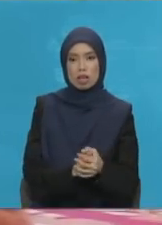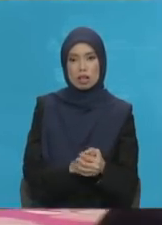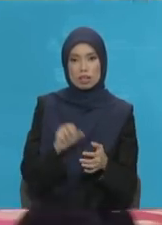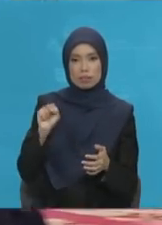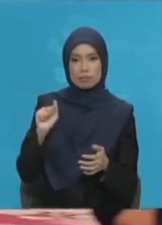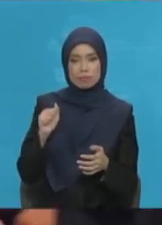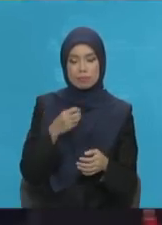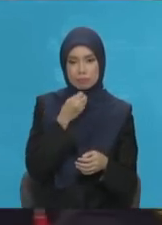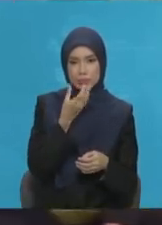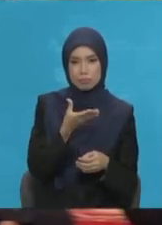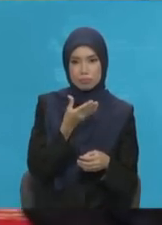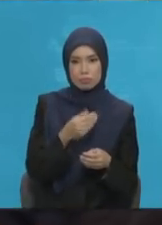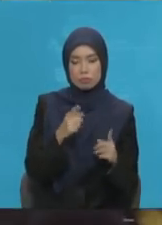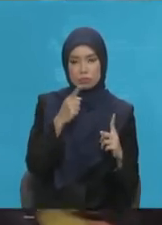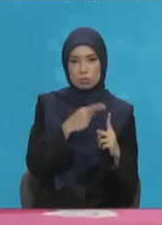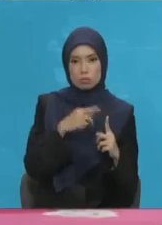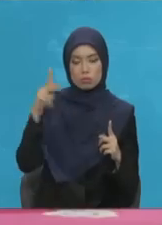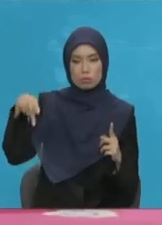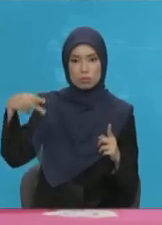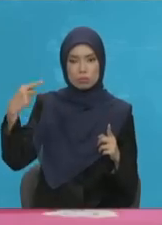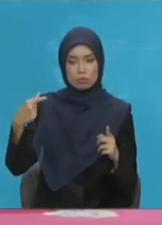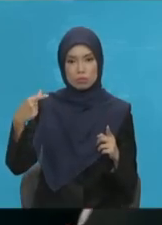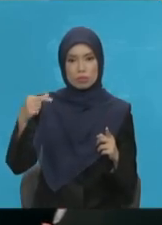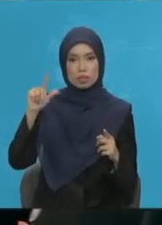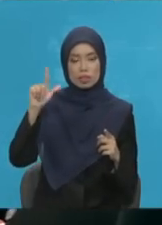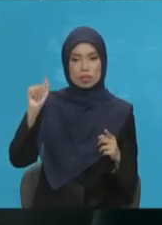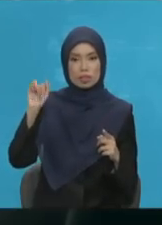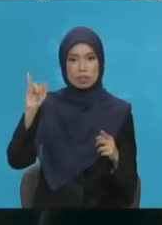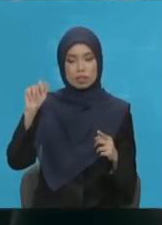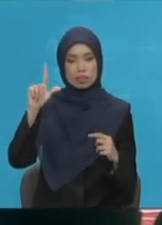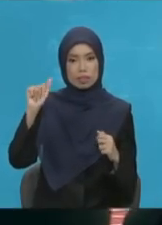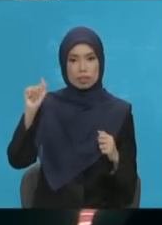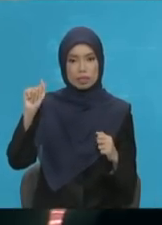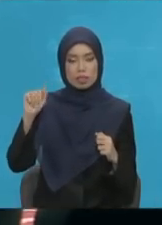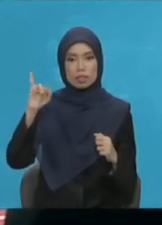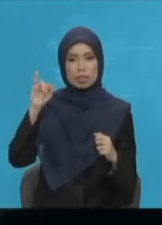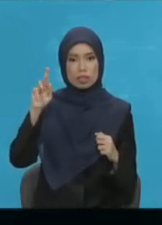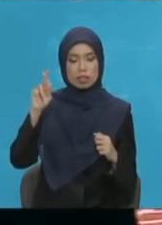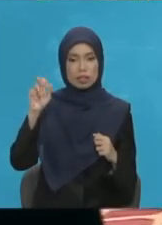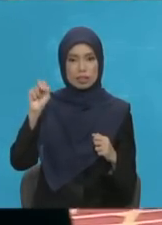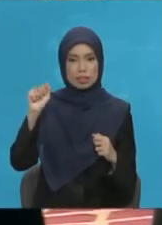yang amat Mulia Pangeran Maharaja Setia Laila diraja sahibul Irsyad